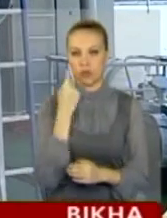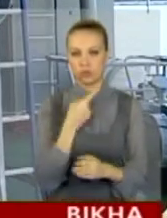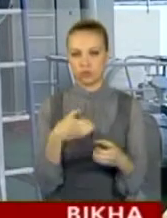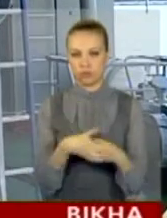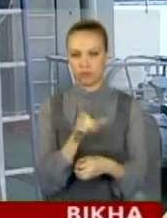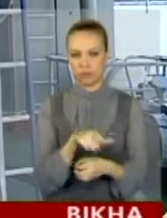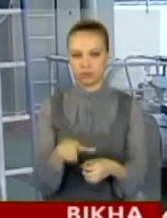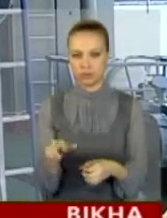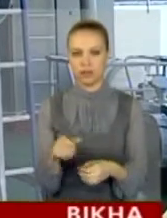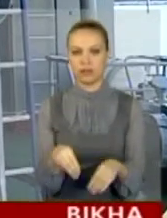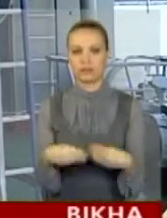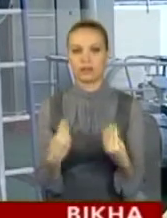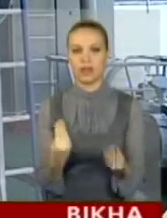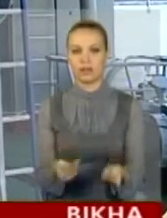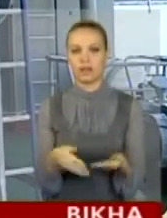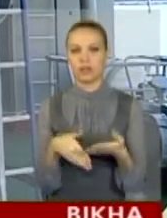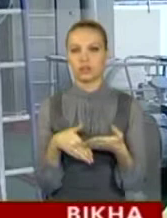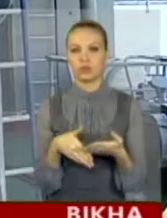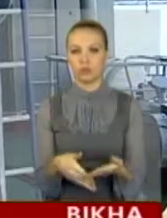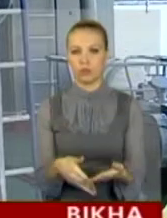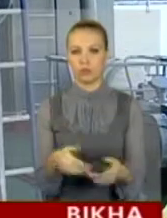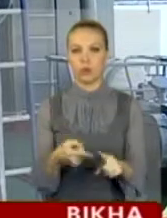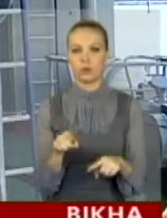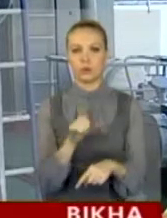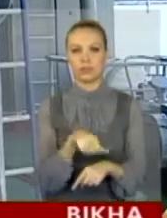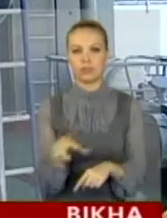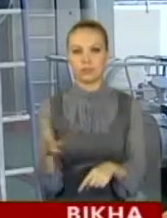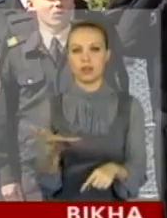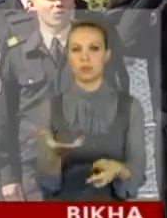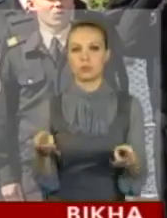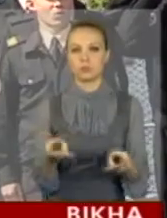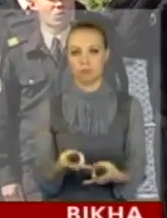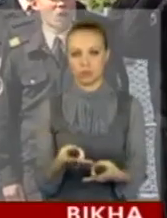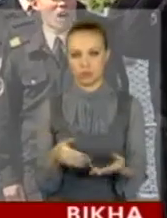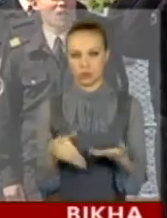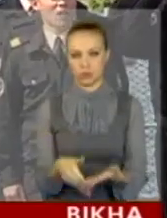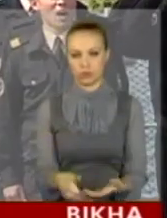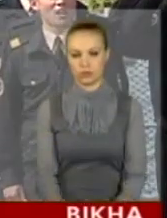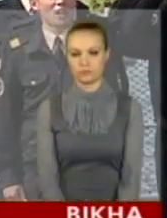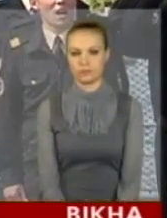склад, надавати допомогу тим, хто потребує.